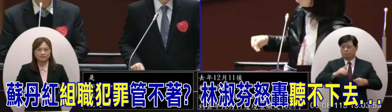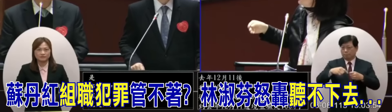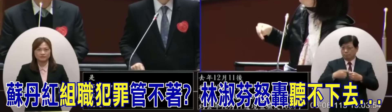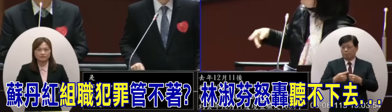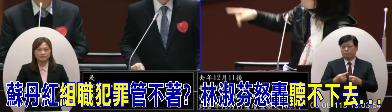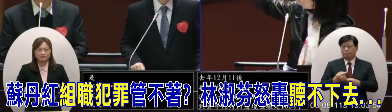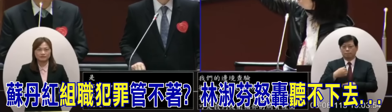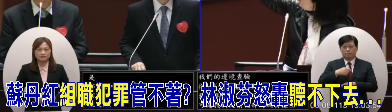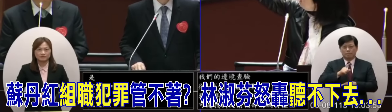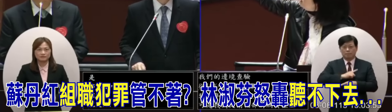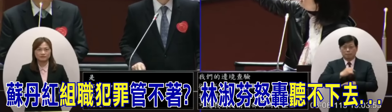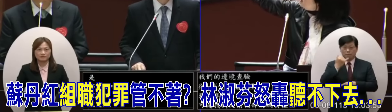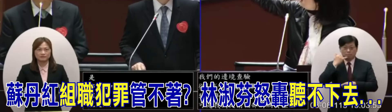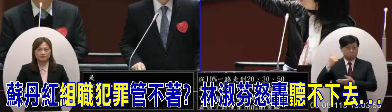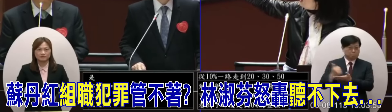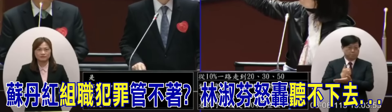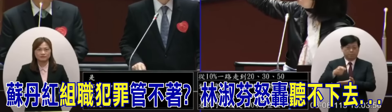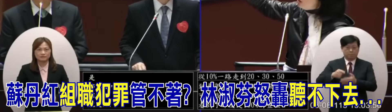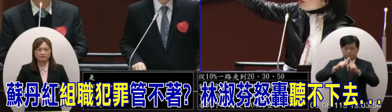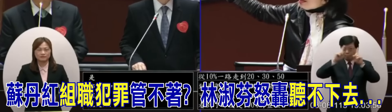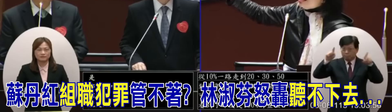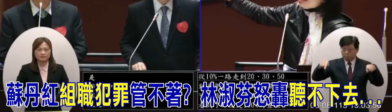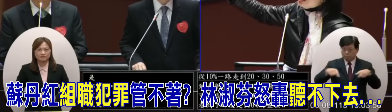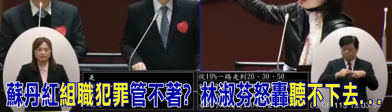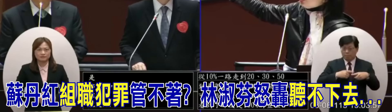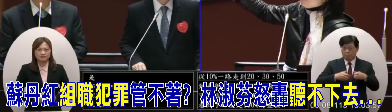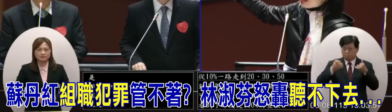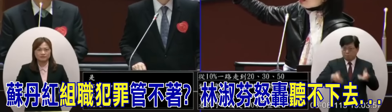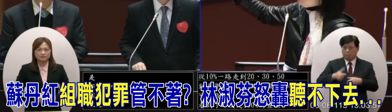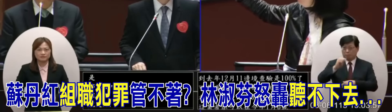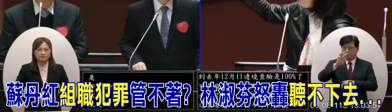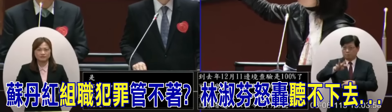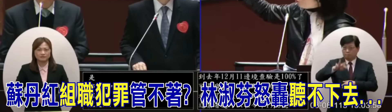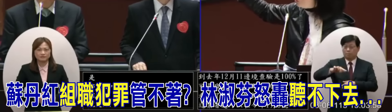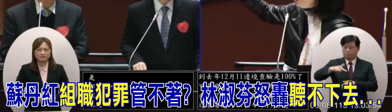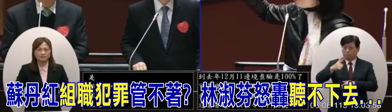年仍然进口了这一张单是